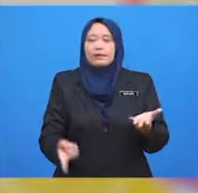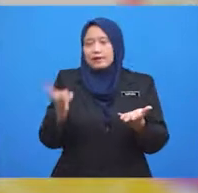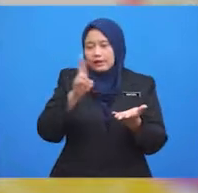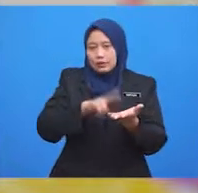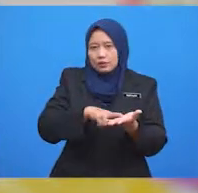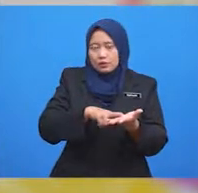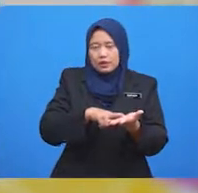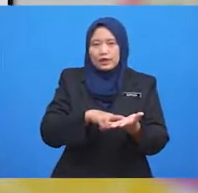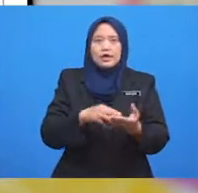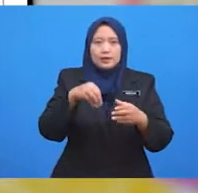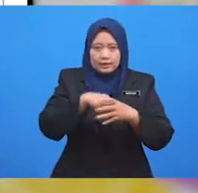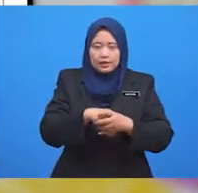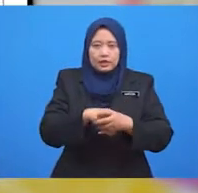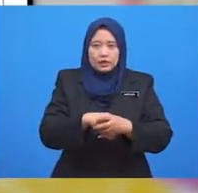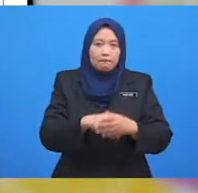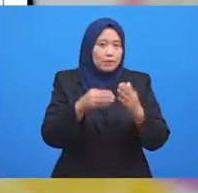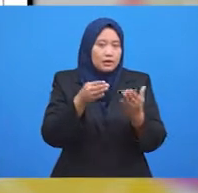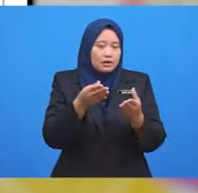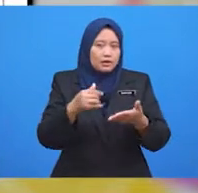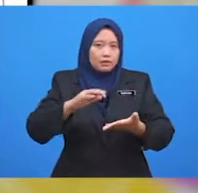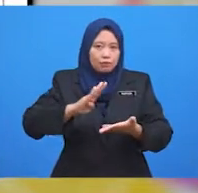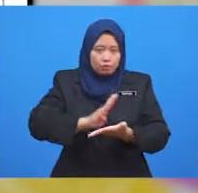borang consultation pelanggan.